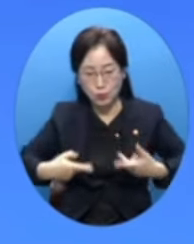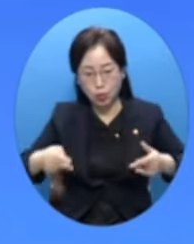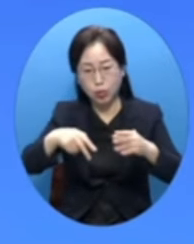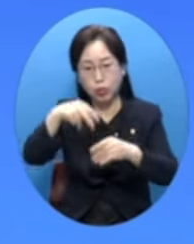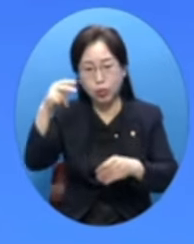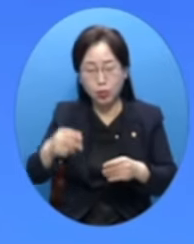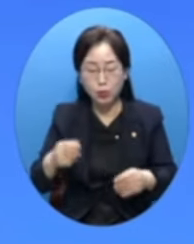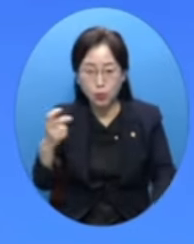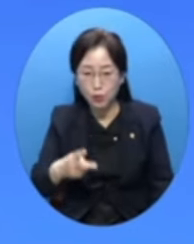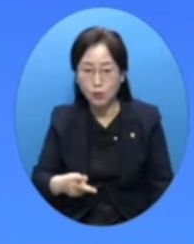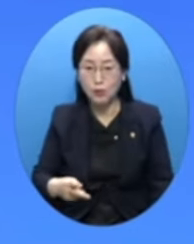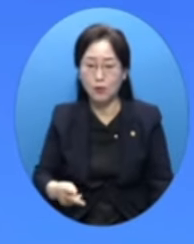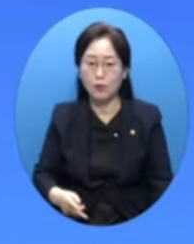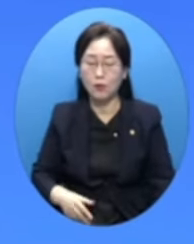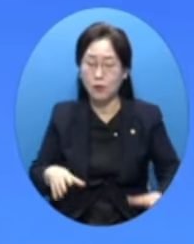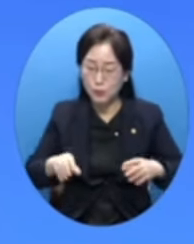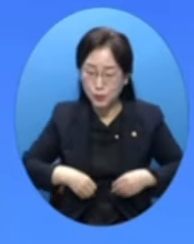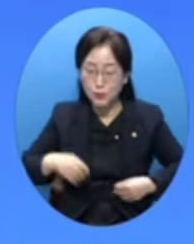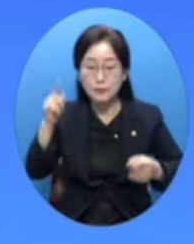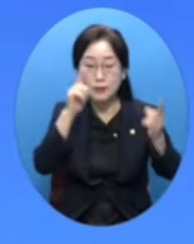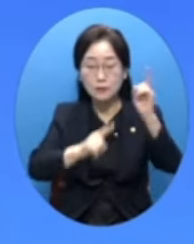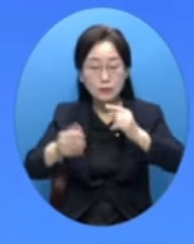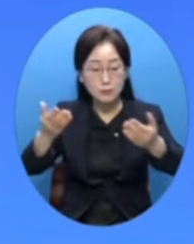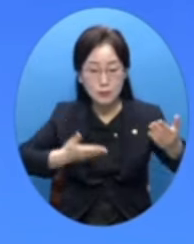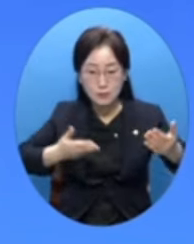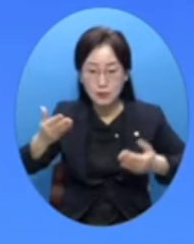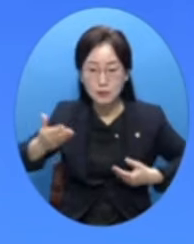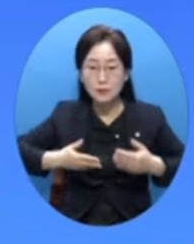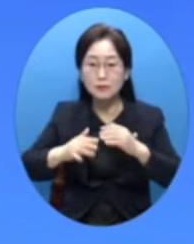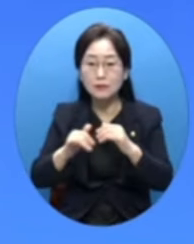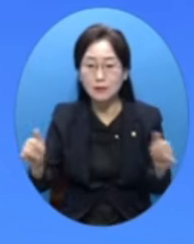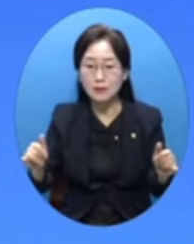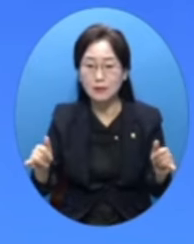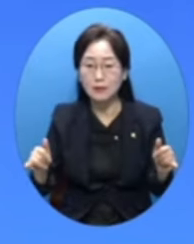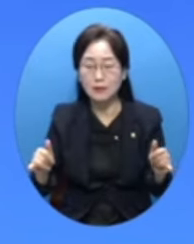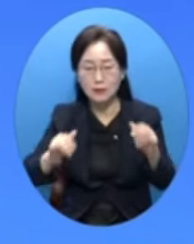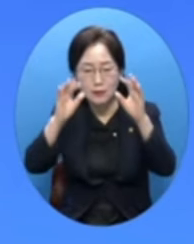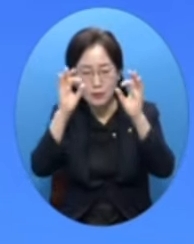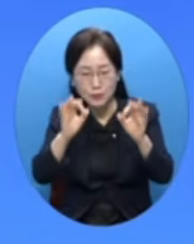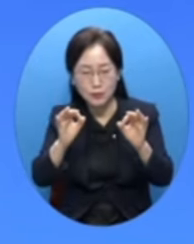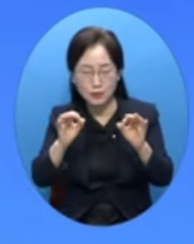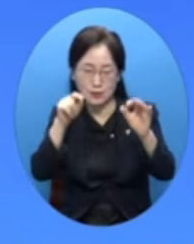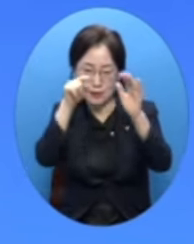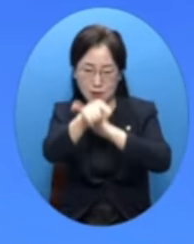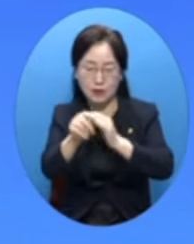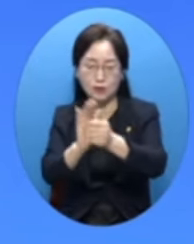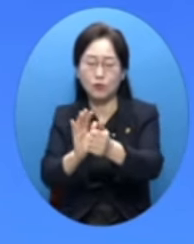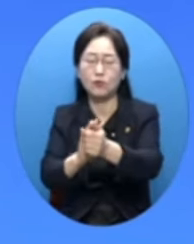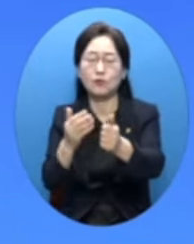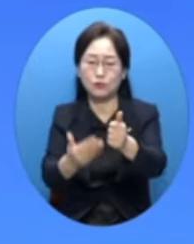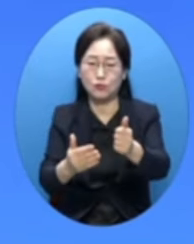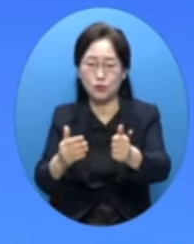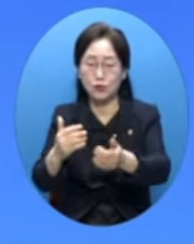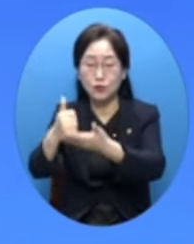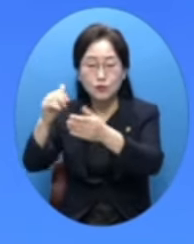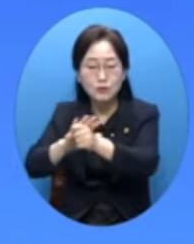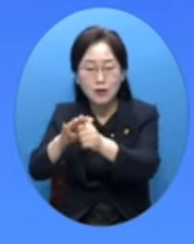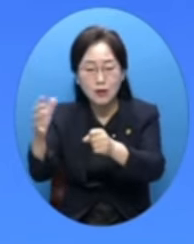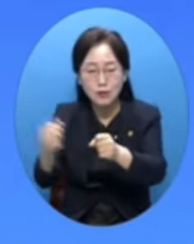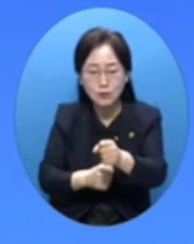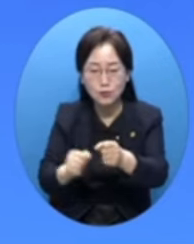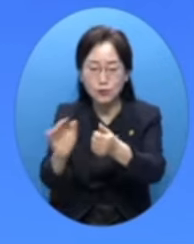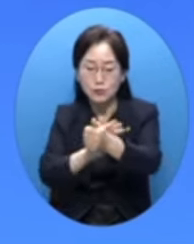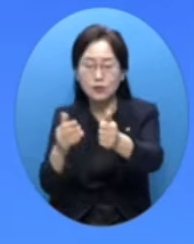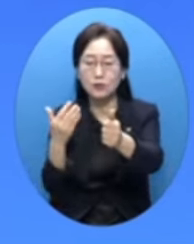굶주리고 상처 입은 그곳으로, 사람들이 있는 곳을 우리는 가야 합니다. 그들을 주의 사랑으로 보살펴야 되는